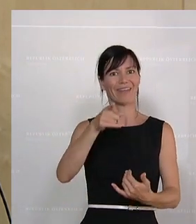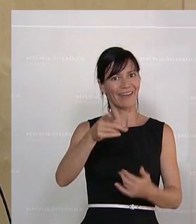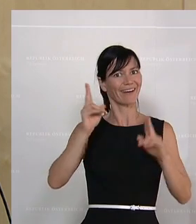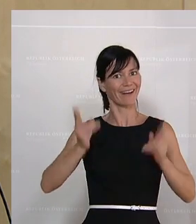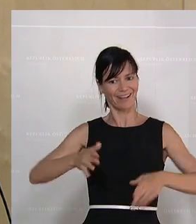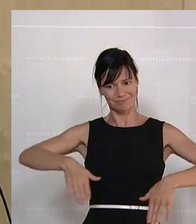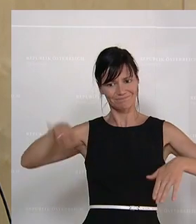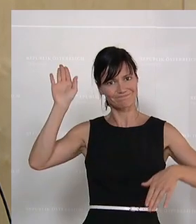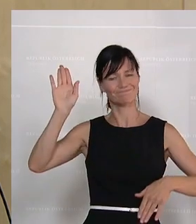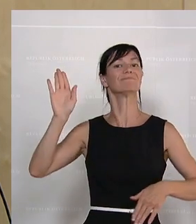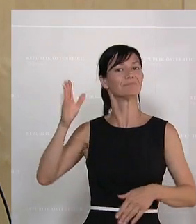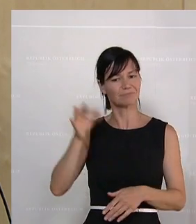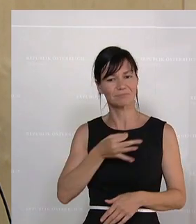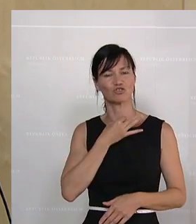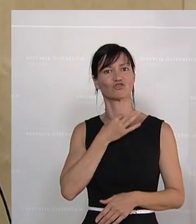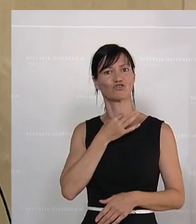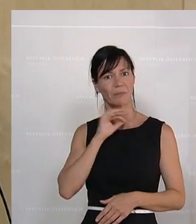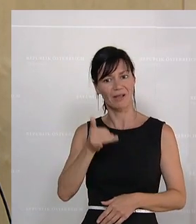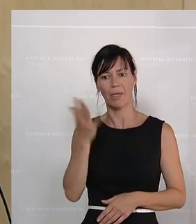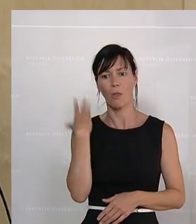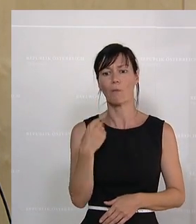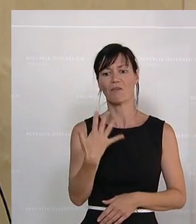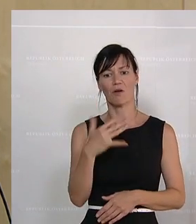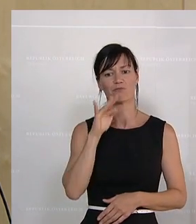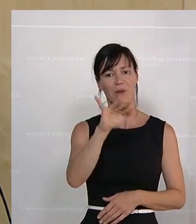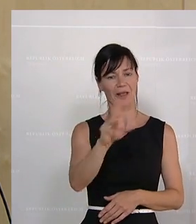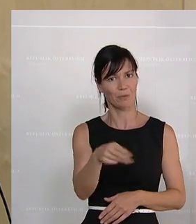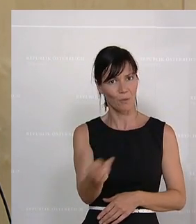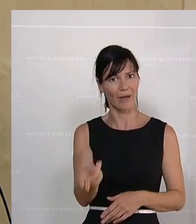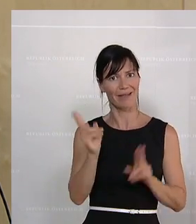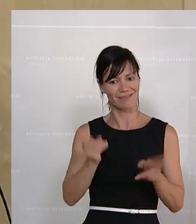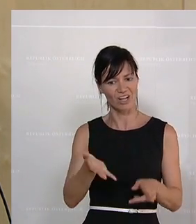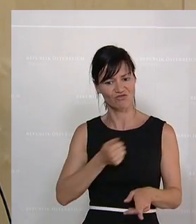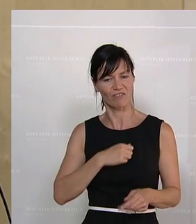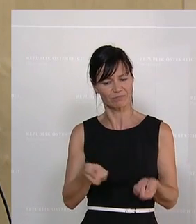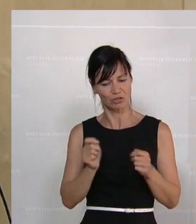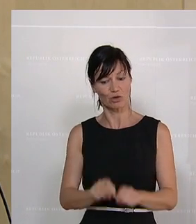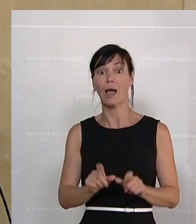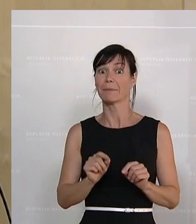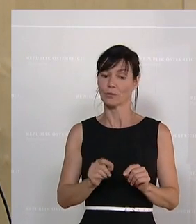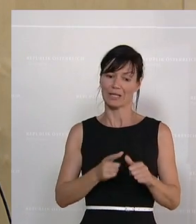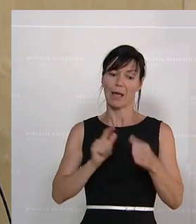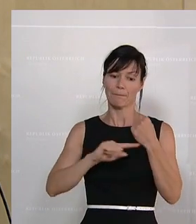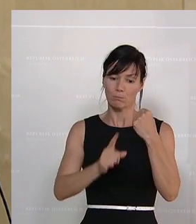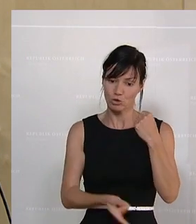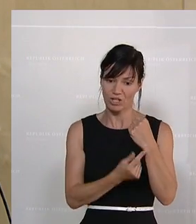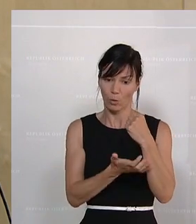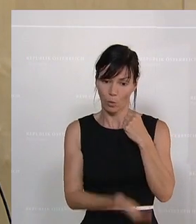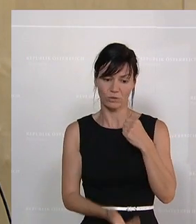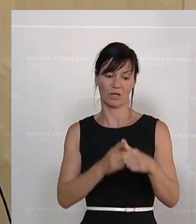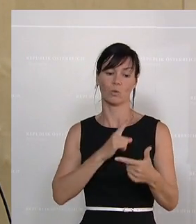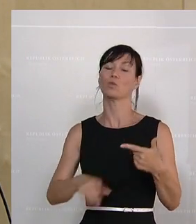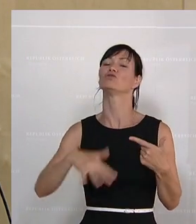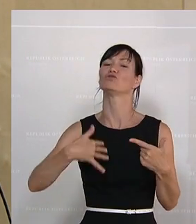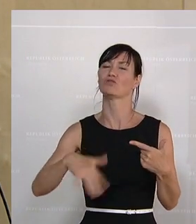paket noch einmal fünf milliarden auf den weg zu bringen also wir sind da volumens mäßig und geschwindigkeits mäßig ganz vorne in